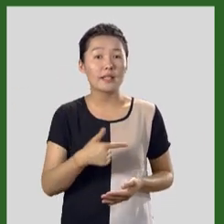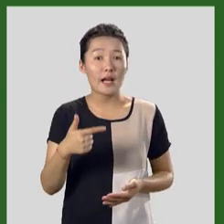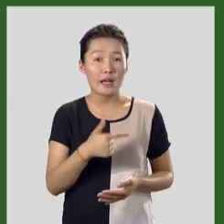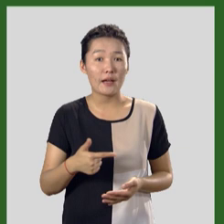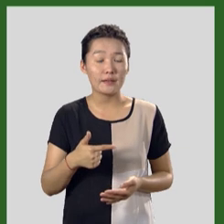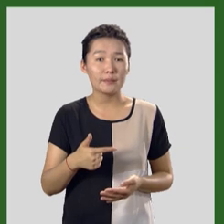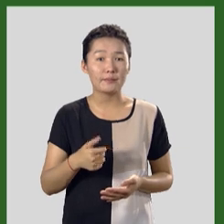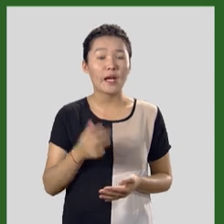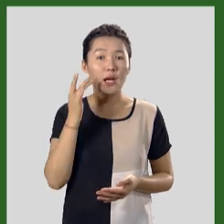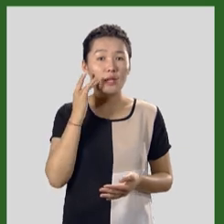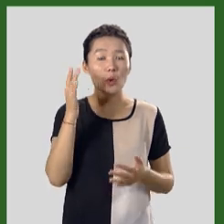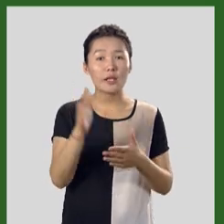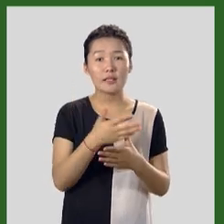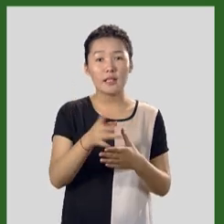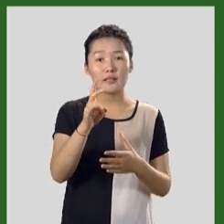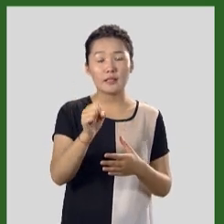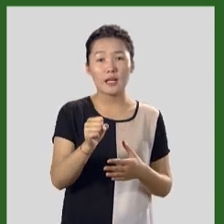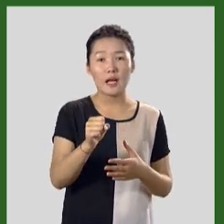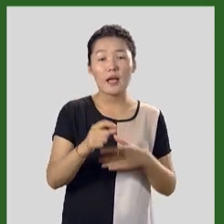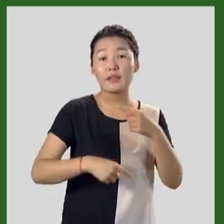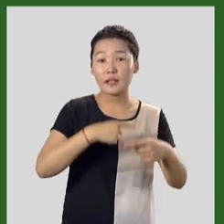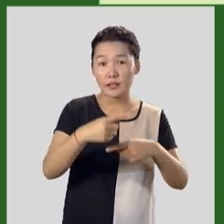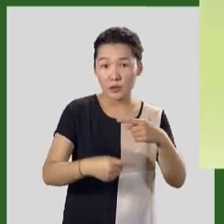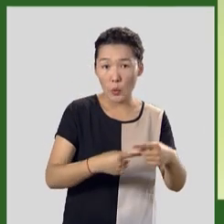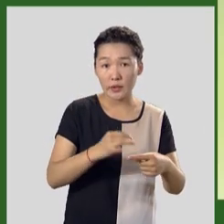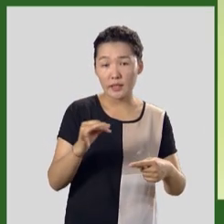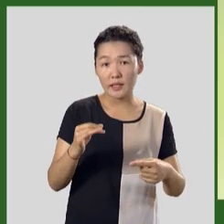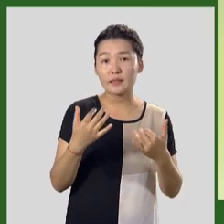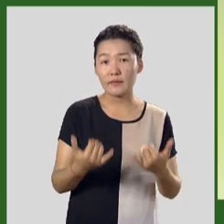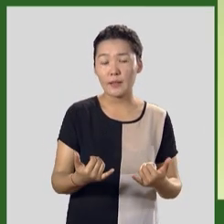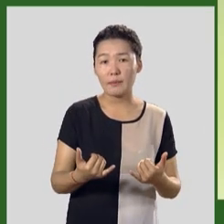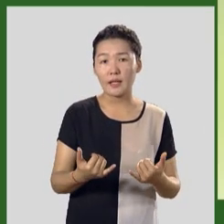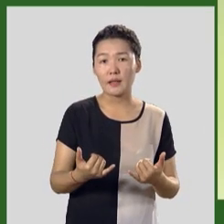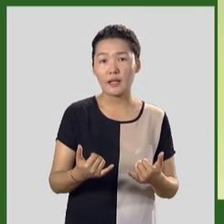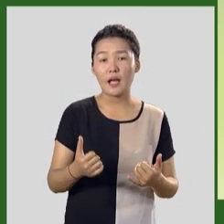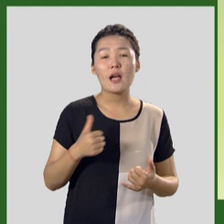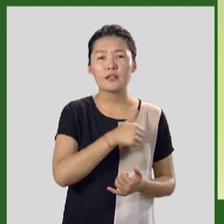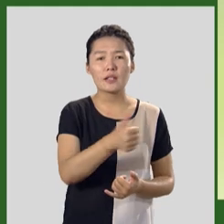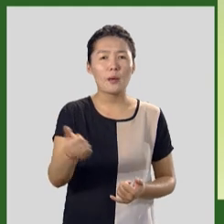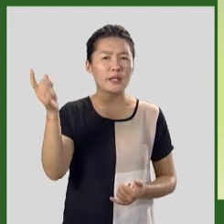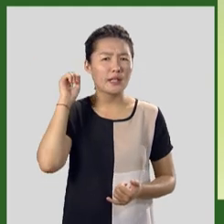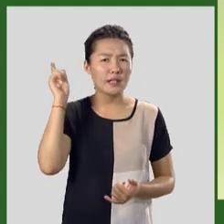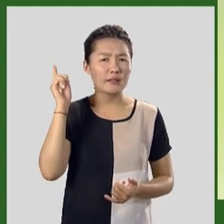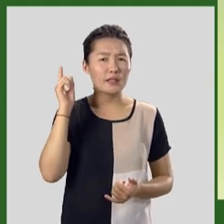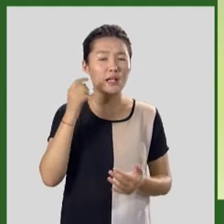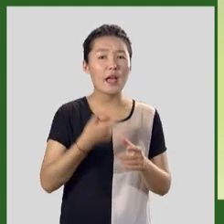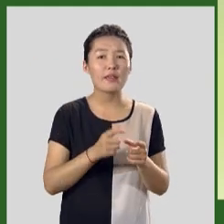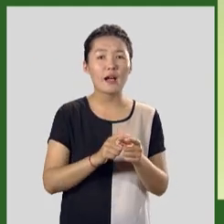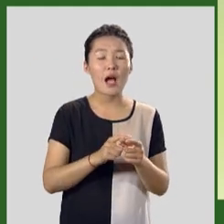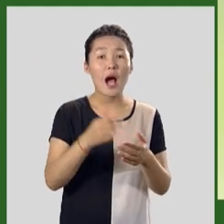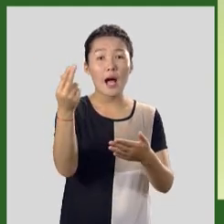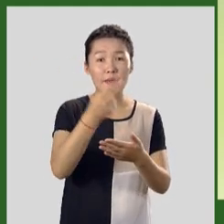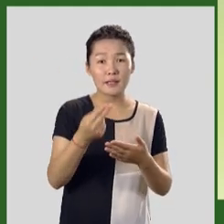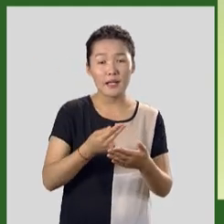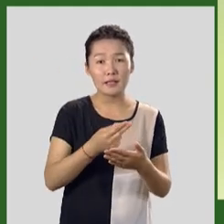и современные. Самые древние из них – описательный и сравнительный. С помощью этого